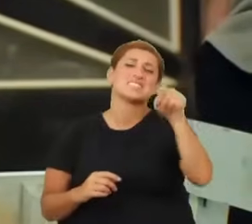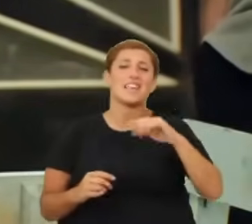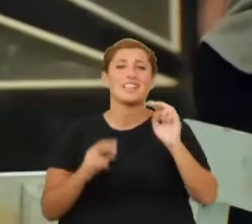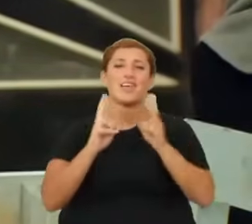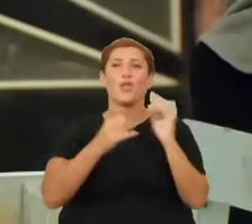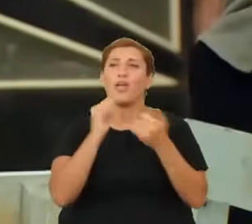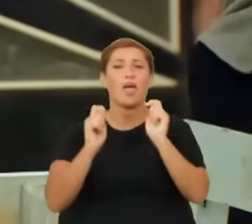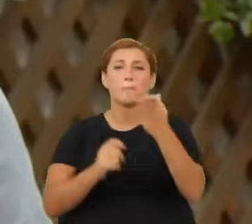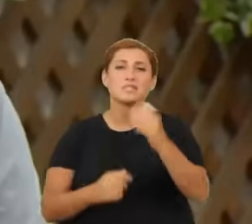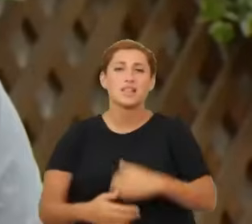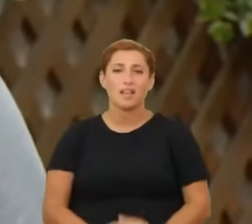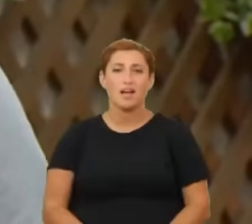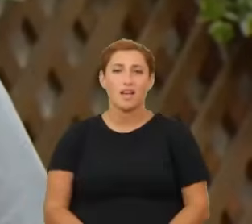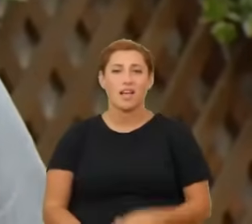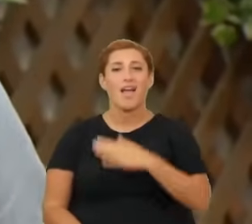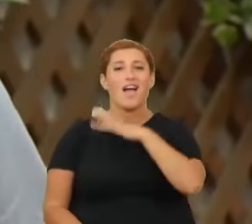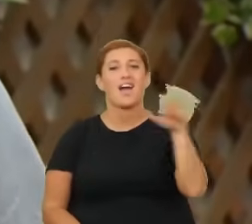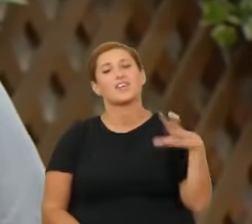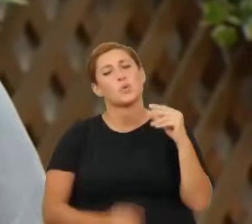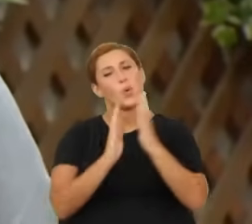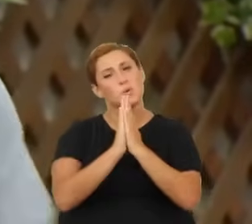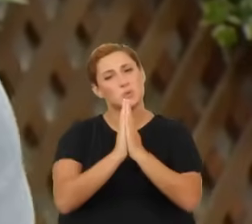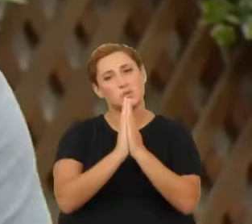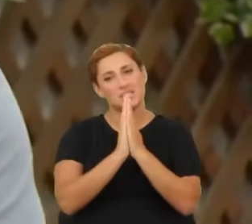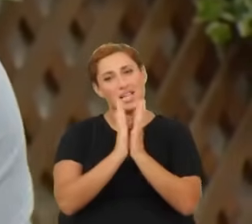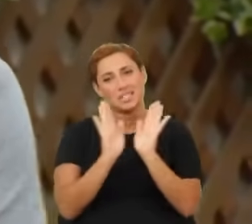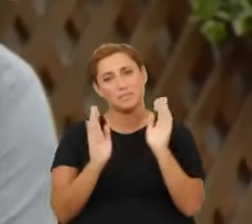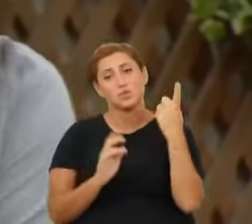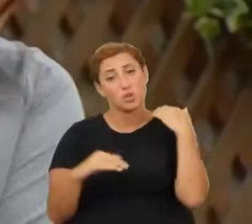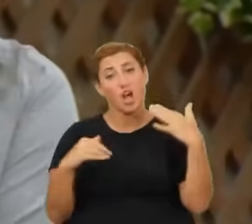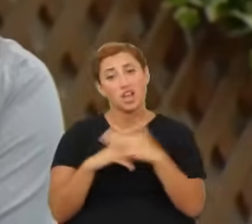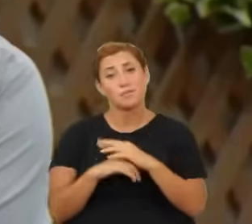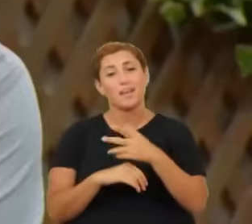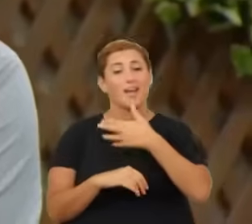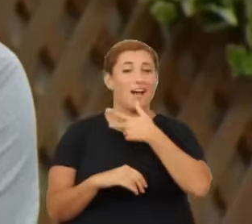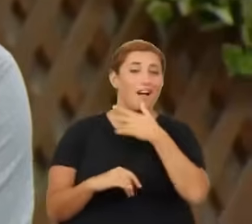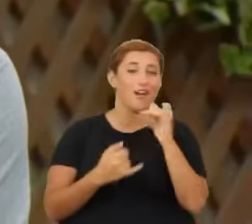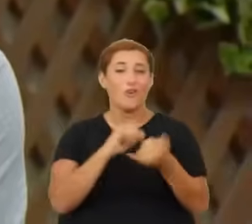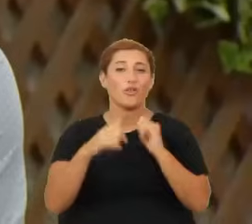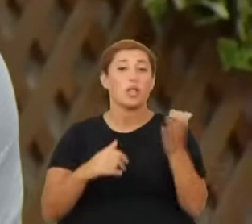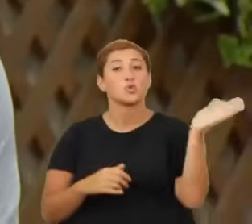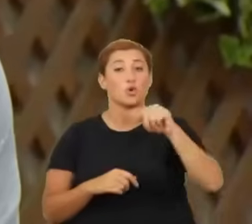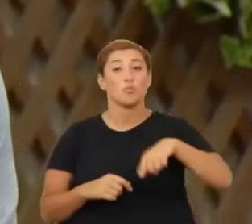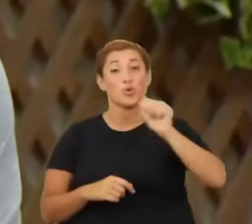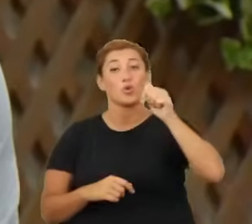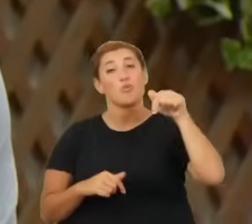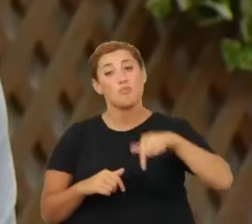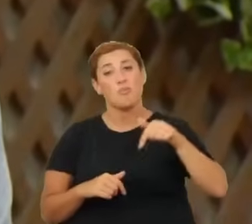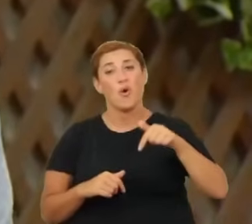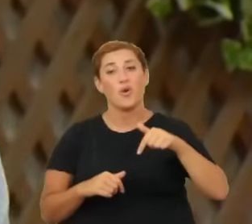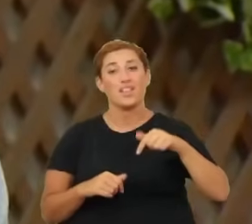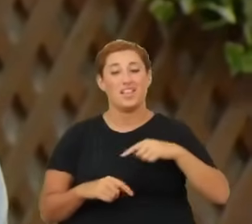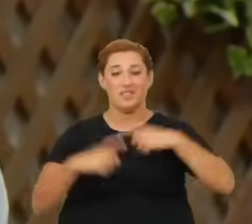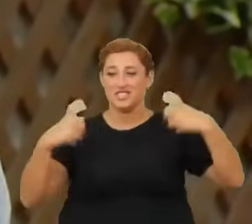çıksana. Ya herkese çok özür dilerim. Dün akşamki kahkaha tufanından sonra bugün böyle çınar